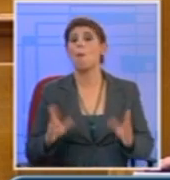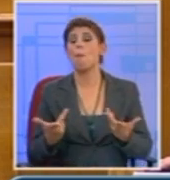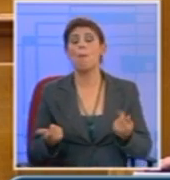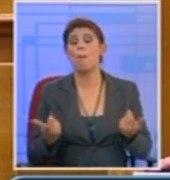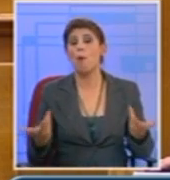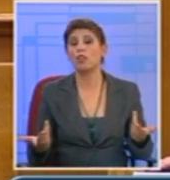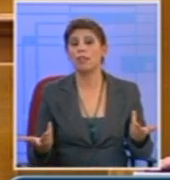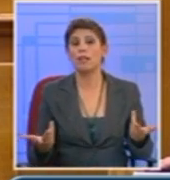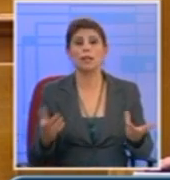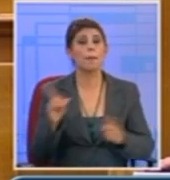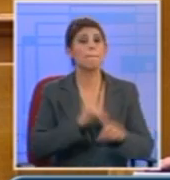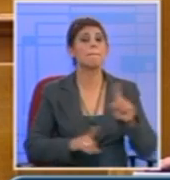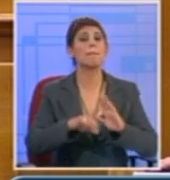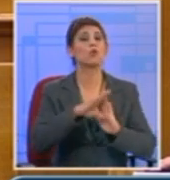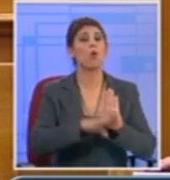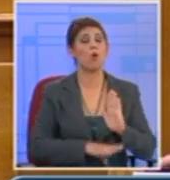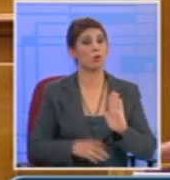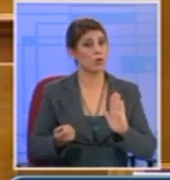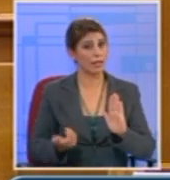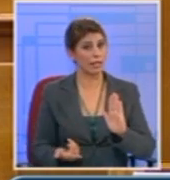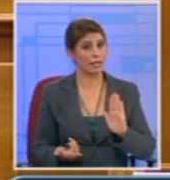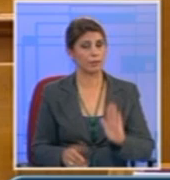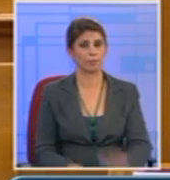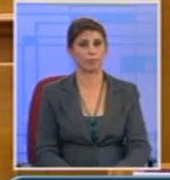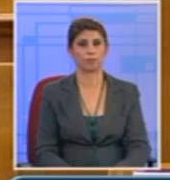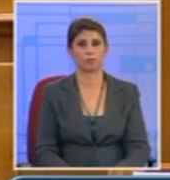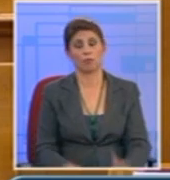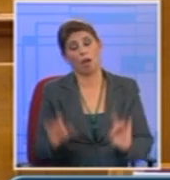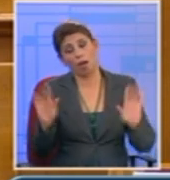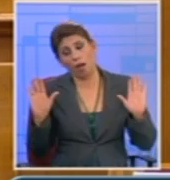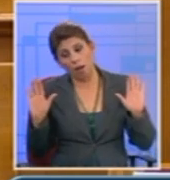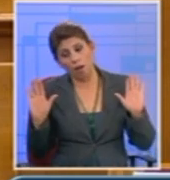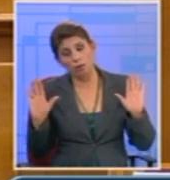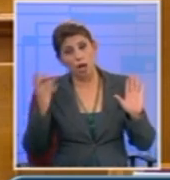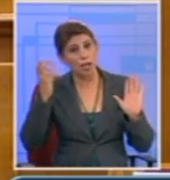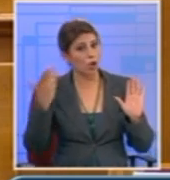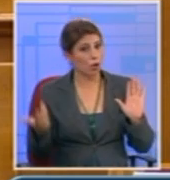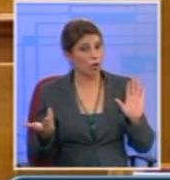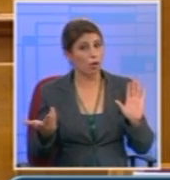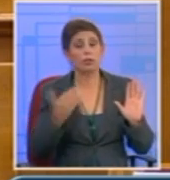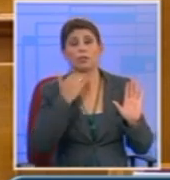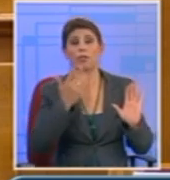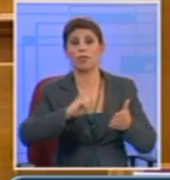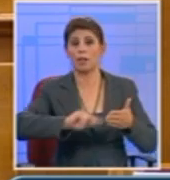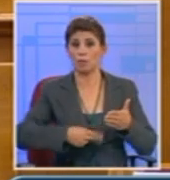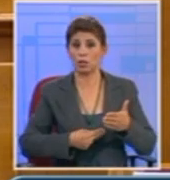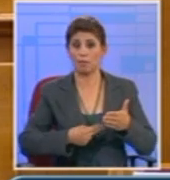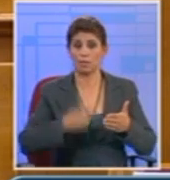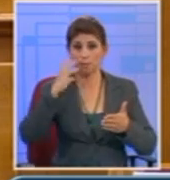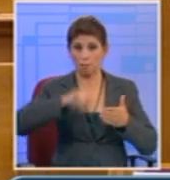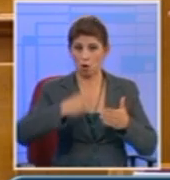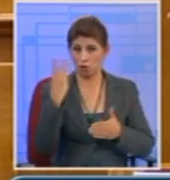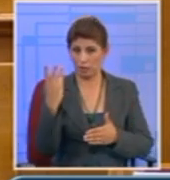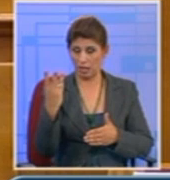αυτό με ποιους όρους εκτός κιι αν εννοεί ότι δεν πρόκειται να υπογρ ει μνημόνιο